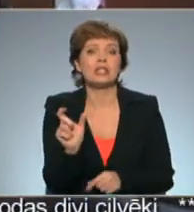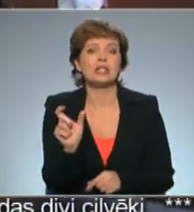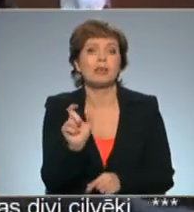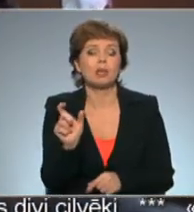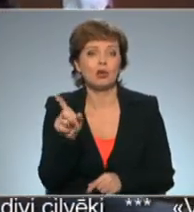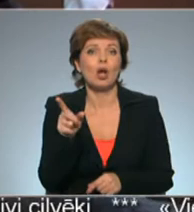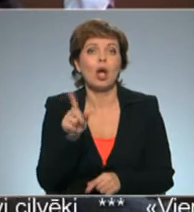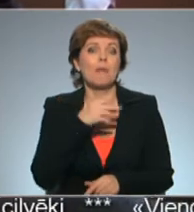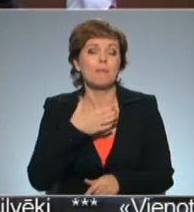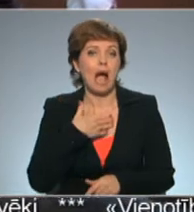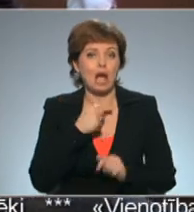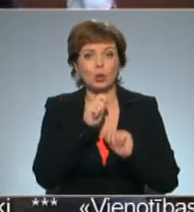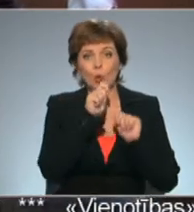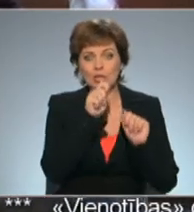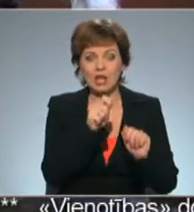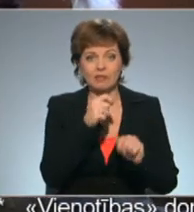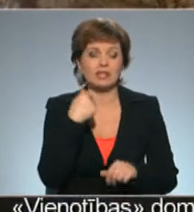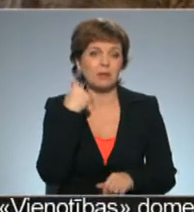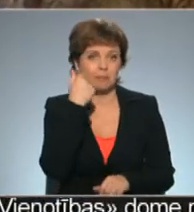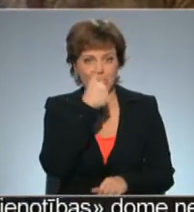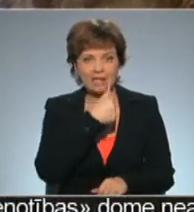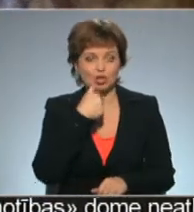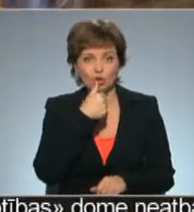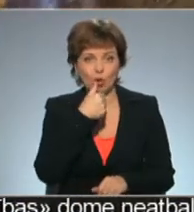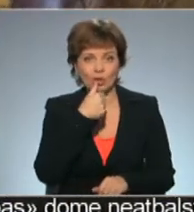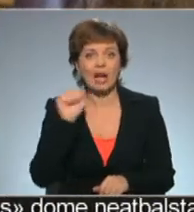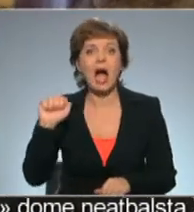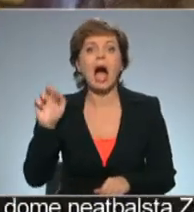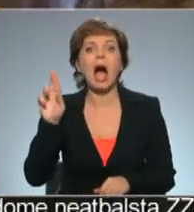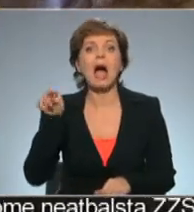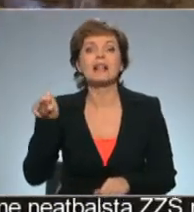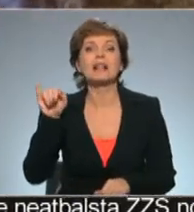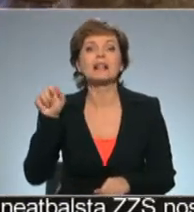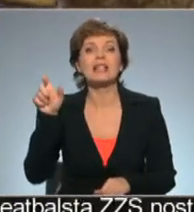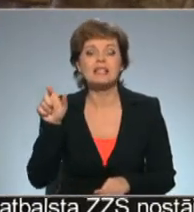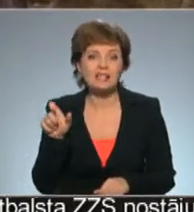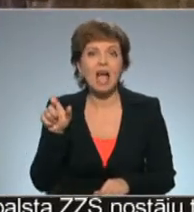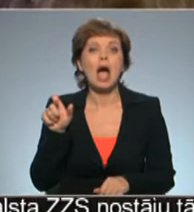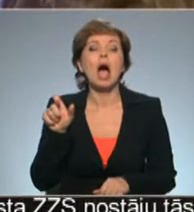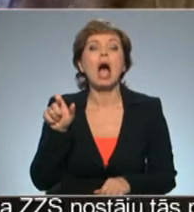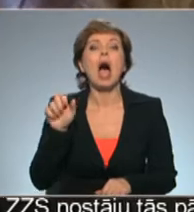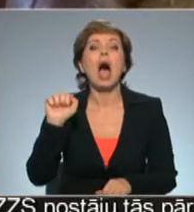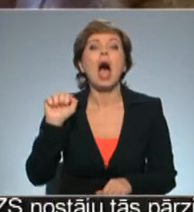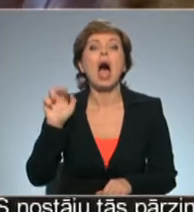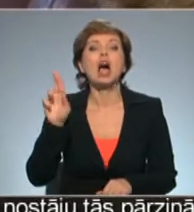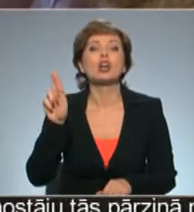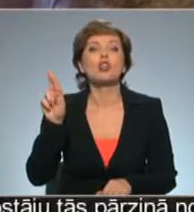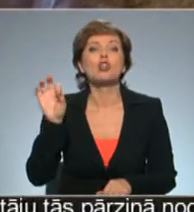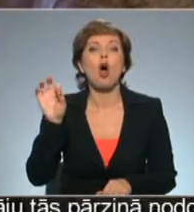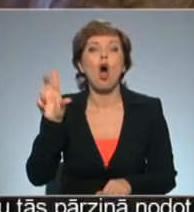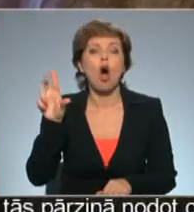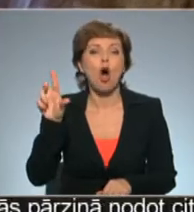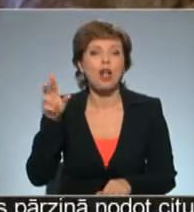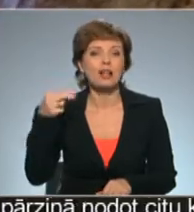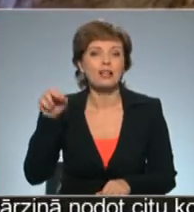uzdāvināja personīgi Artis Burovs, tas ir Arnolda Burova dēls. Viņš atsūtīja man šo